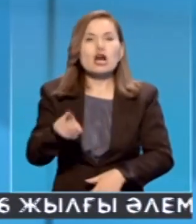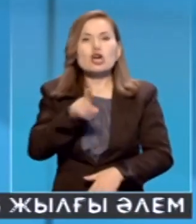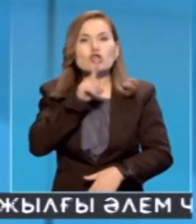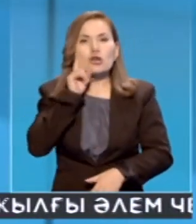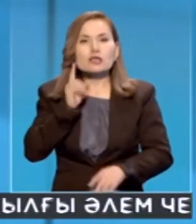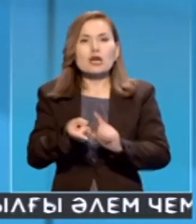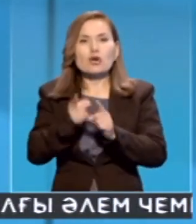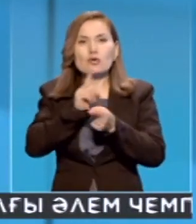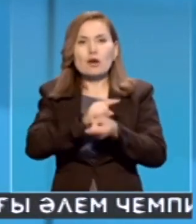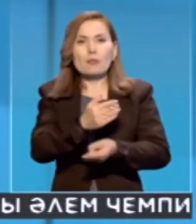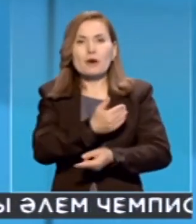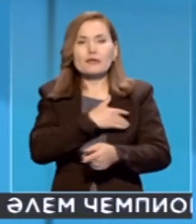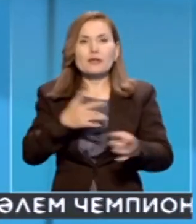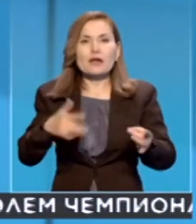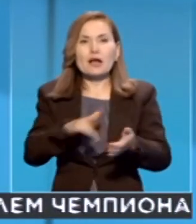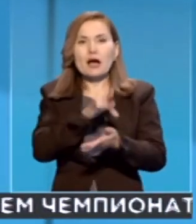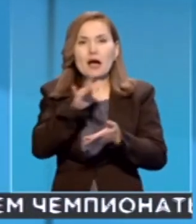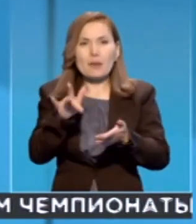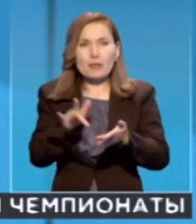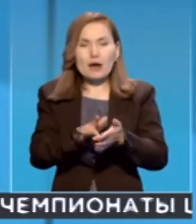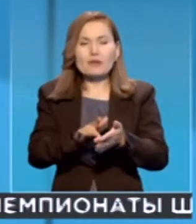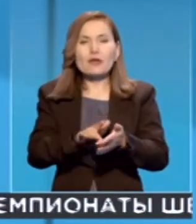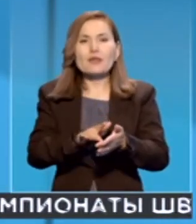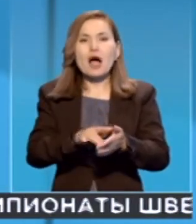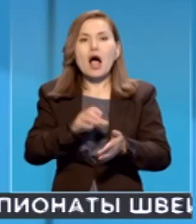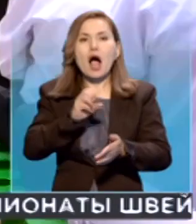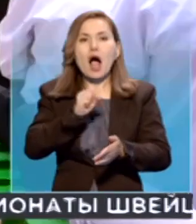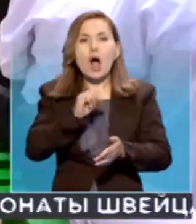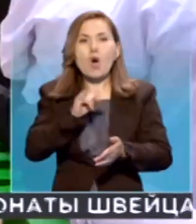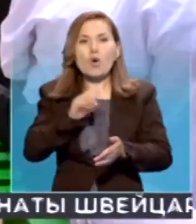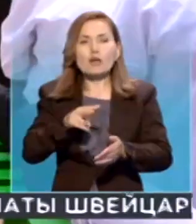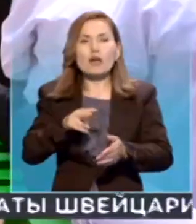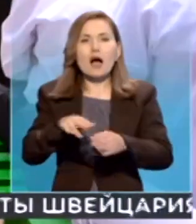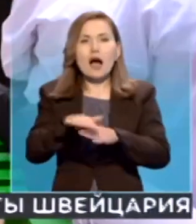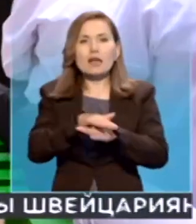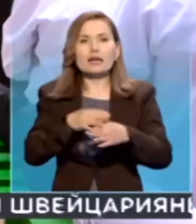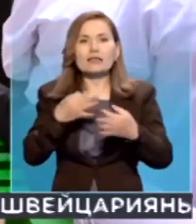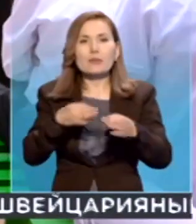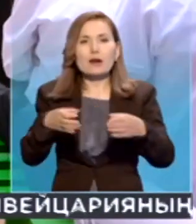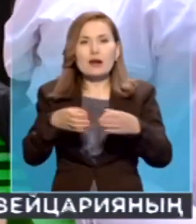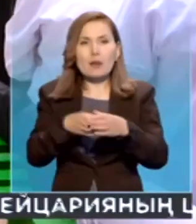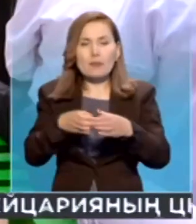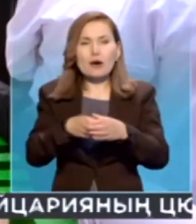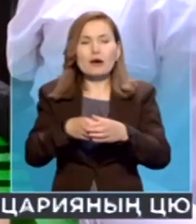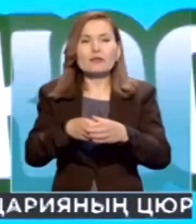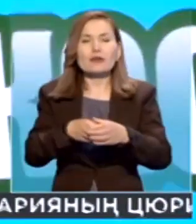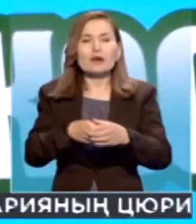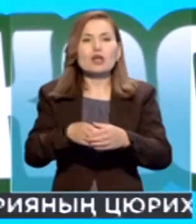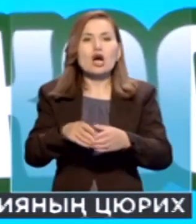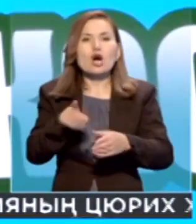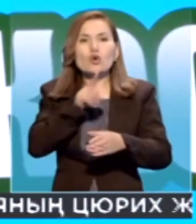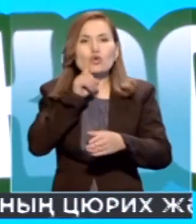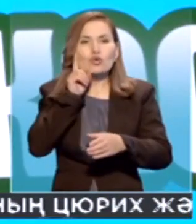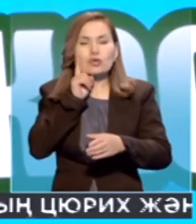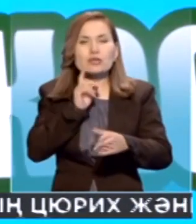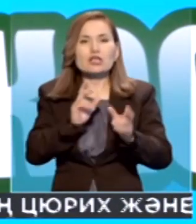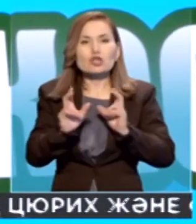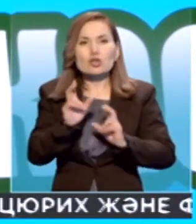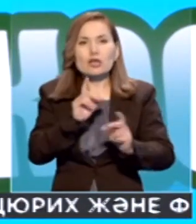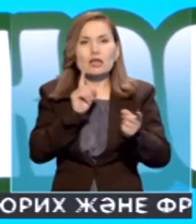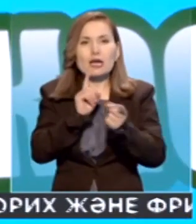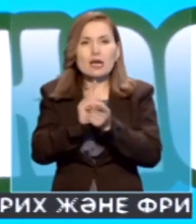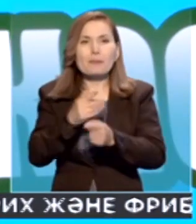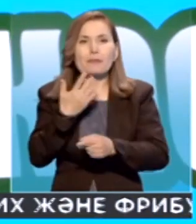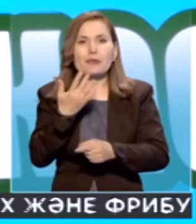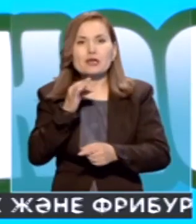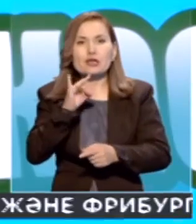Жастар өзгерісті қалайды. Таразда осында атаумен ауыл халықтық демократиялық партиясының белсенділері мен студент жастардың форумы өтті. Онда 5